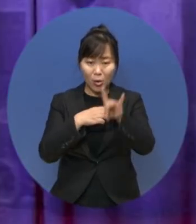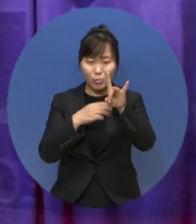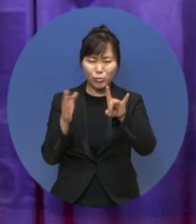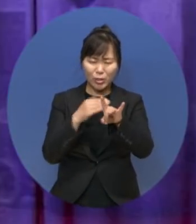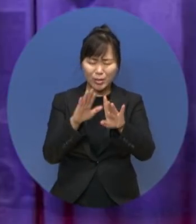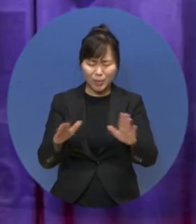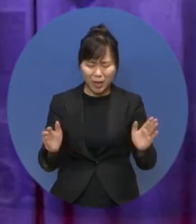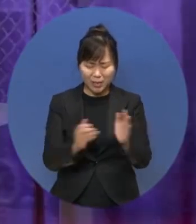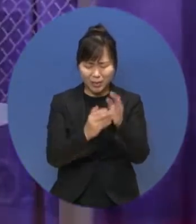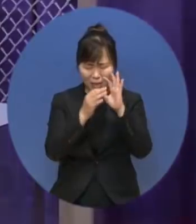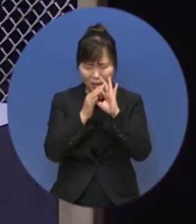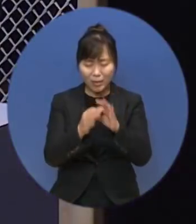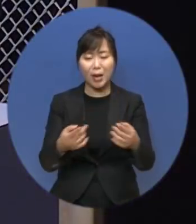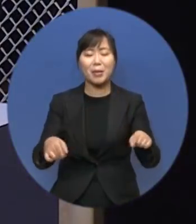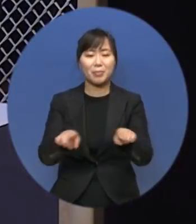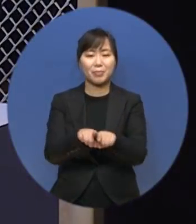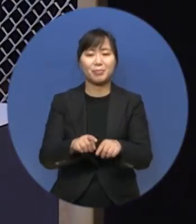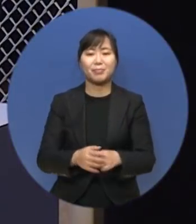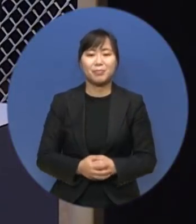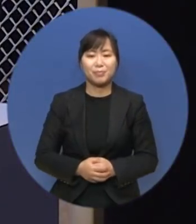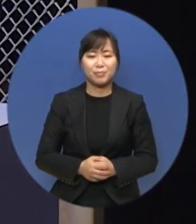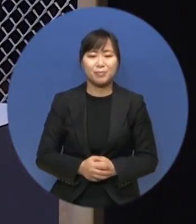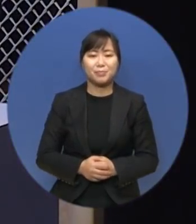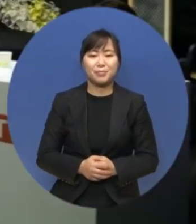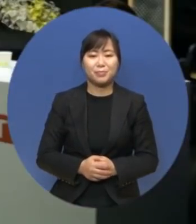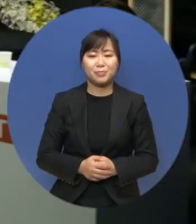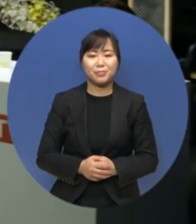지금까지 꾸준히 함께 활동을 하고 있습니다.